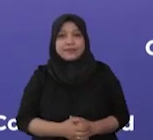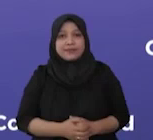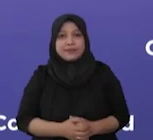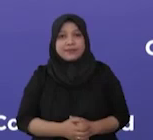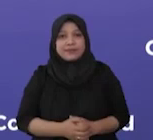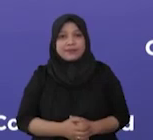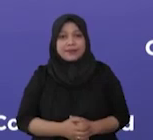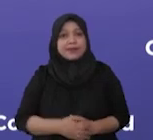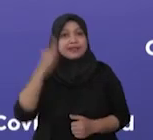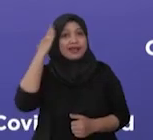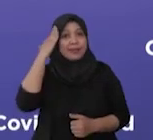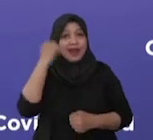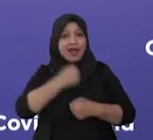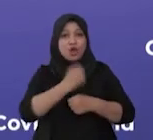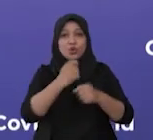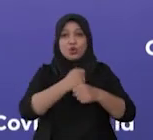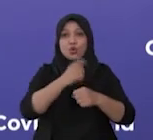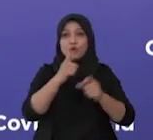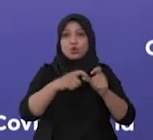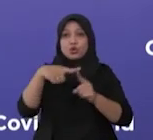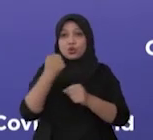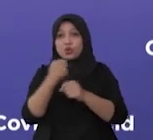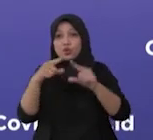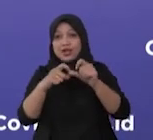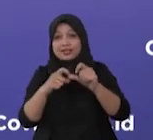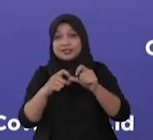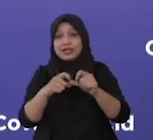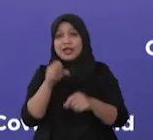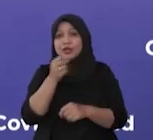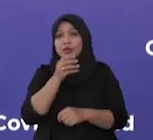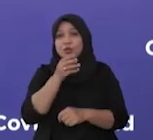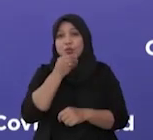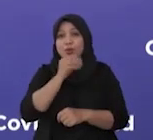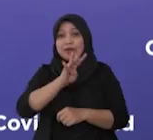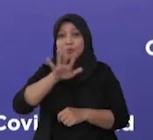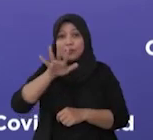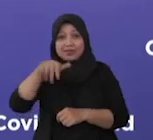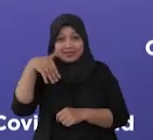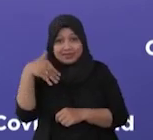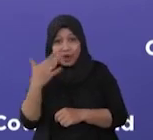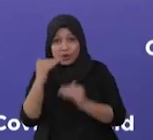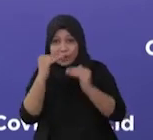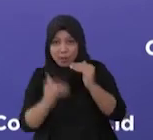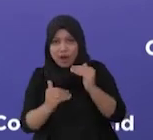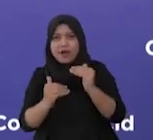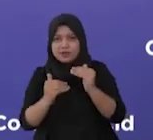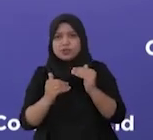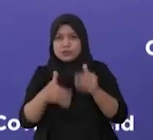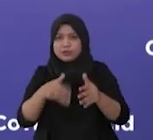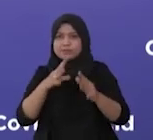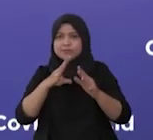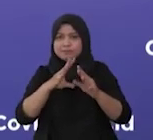pernyataan dari kepala gugus tugas bahwa untuk yang usia 45 tahun diijinkan untuk kembali produksi tetapi di dalam